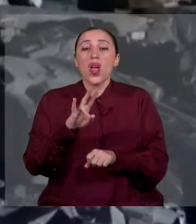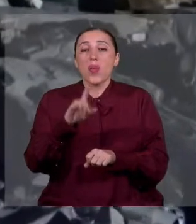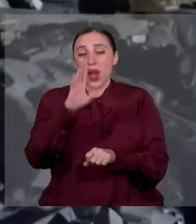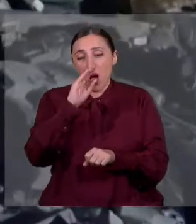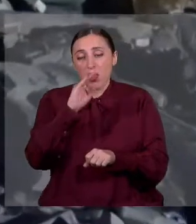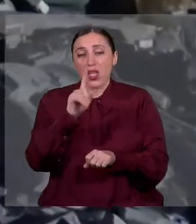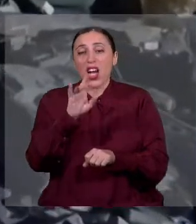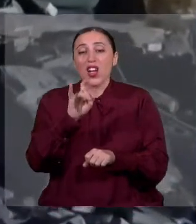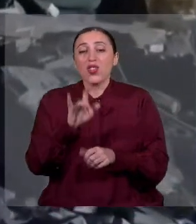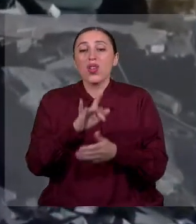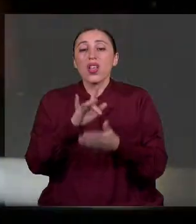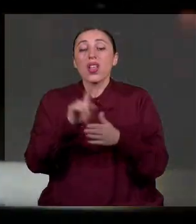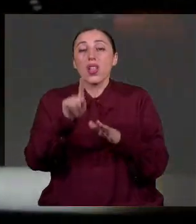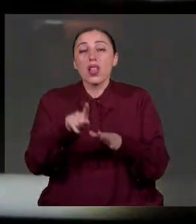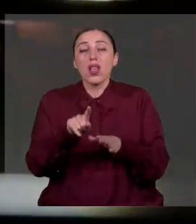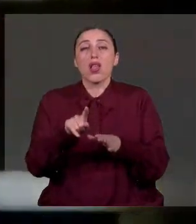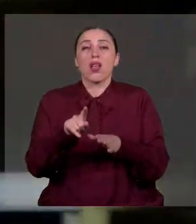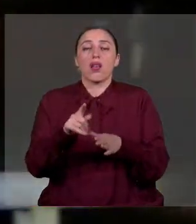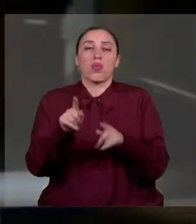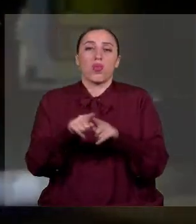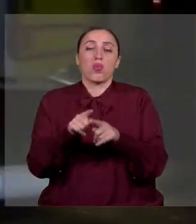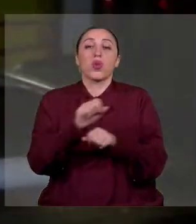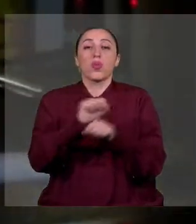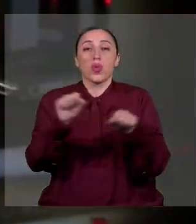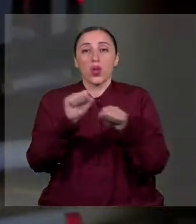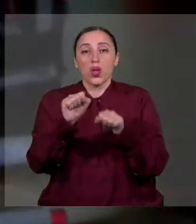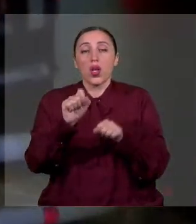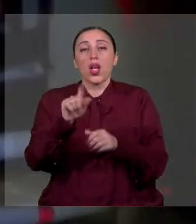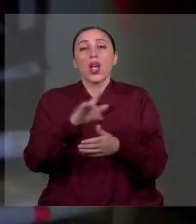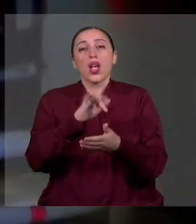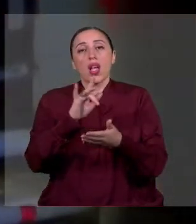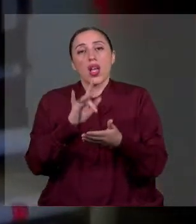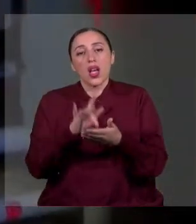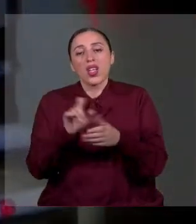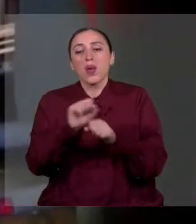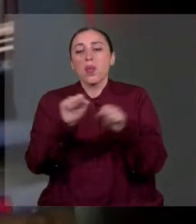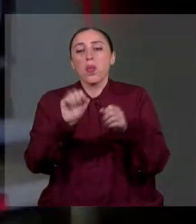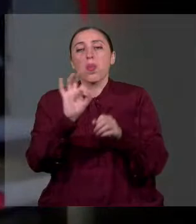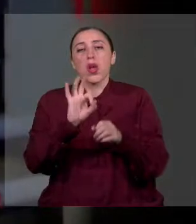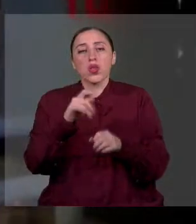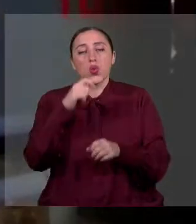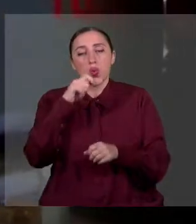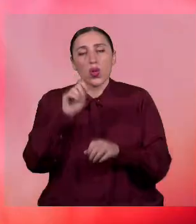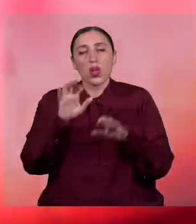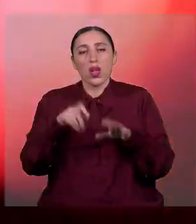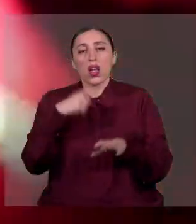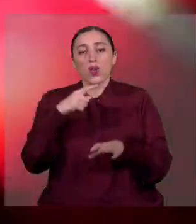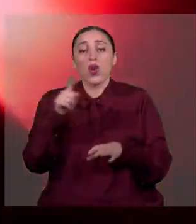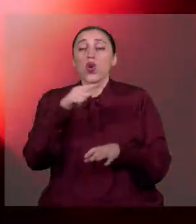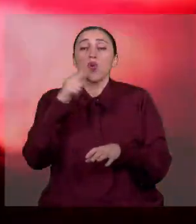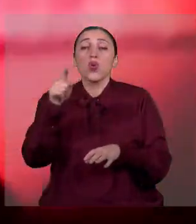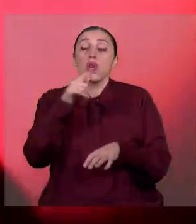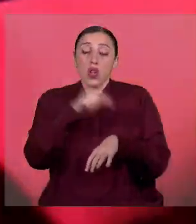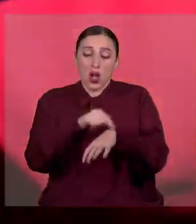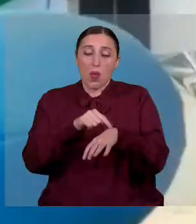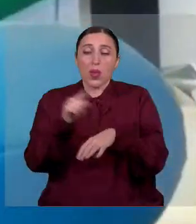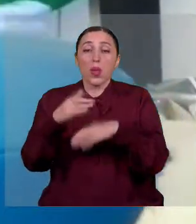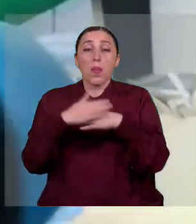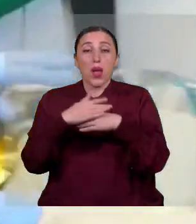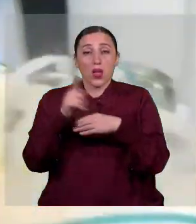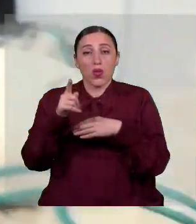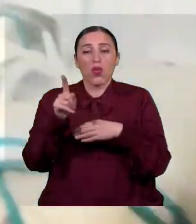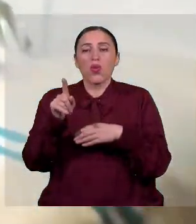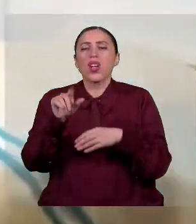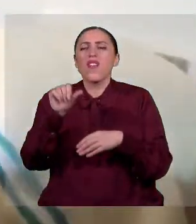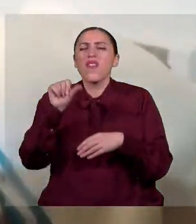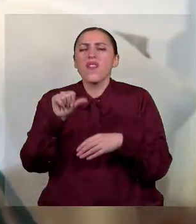Խերսոնը։ Ուկրաինայի նախագահն արձագանքել է քաղաքների գնդակոծմանը, ասելով, որ Ռուսաստանը պատասխան է տալու այն բոլոր չարիքի